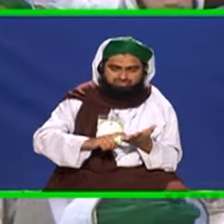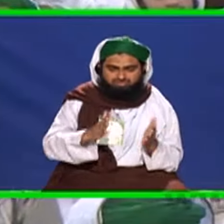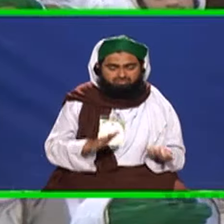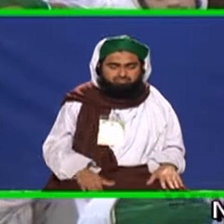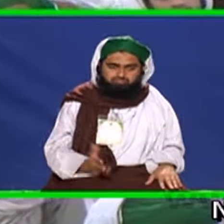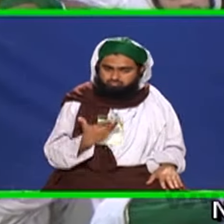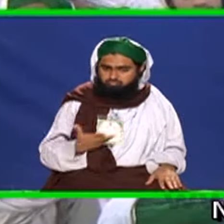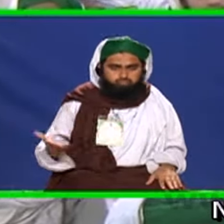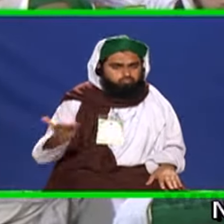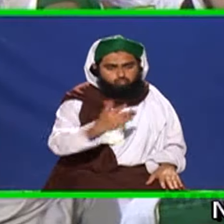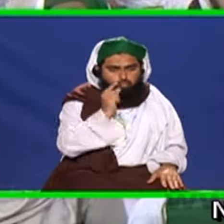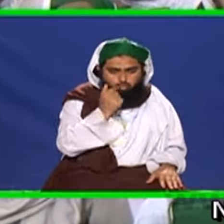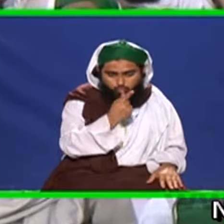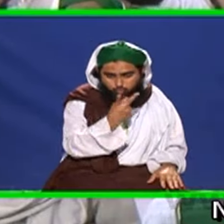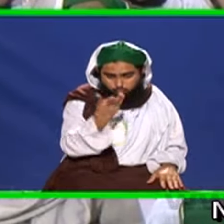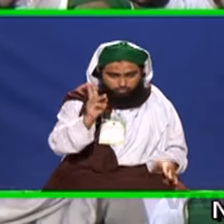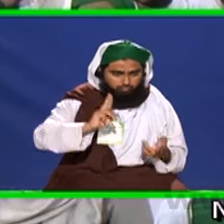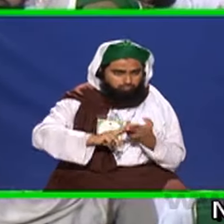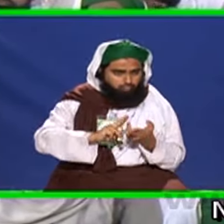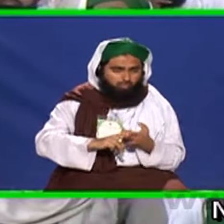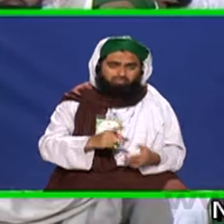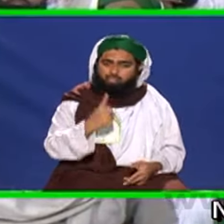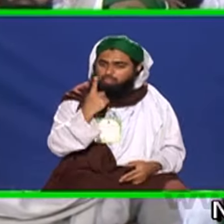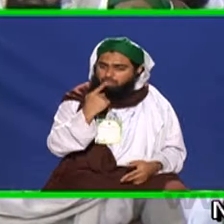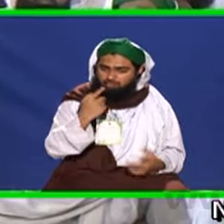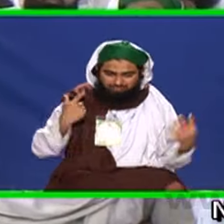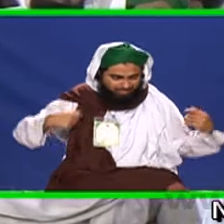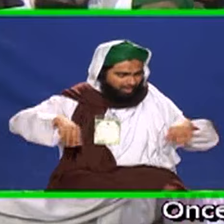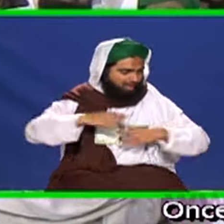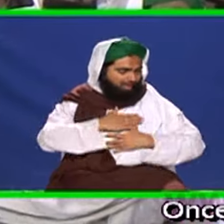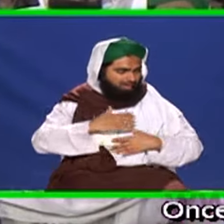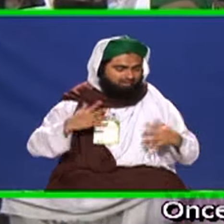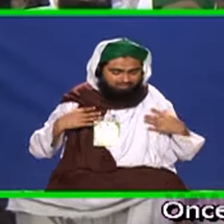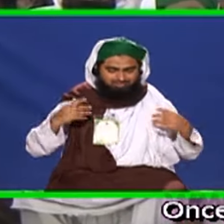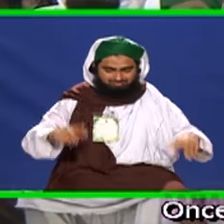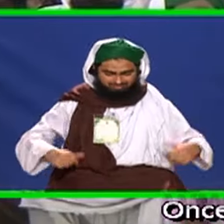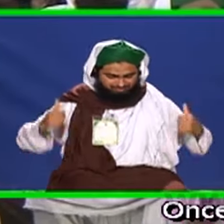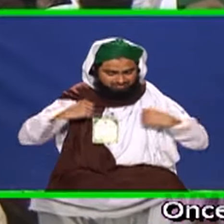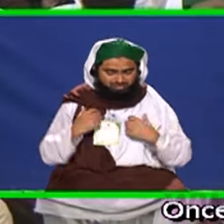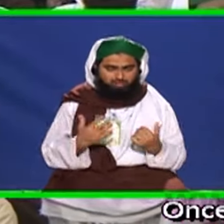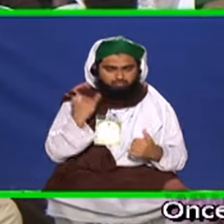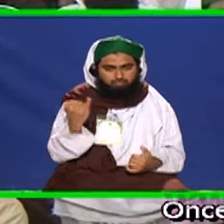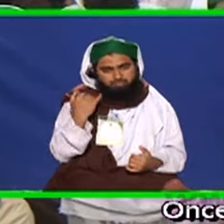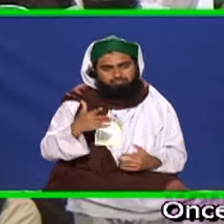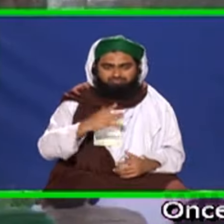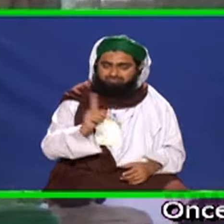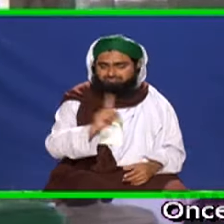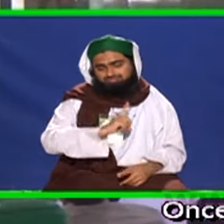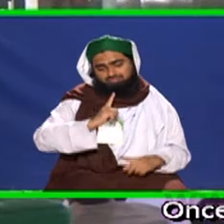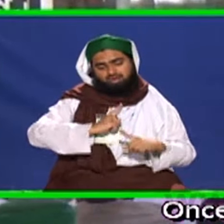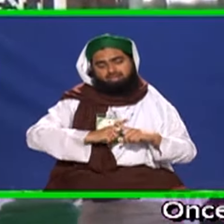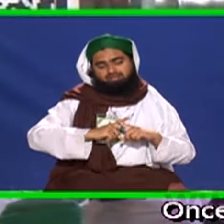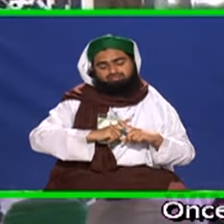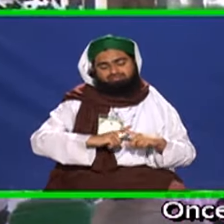سکتا. آج کل ہمارے بہت سارے دوست جو ہیں وہ سرخ پہنے پہنے پھرتے ہیں, سرخ اس کو منع ہے. ایک بار ایک